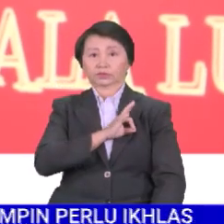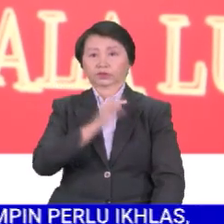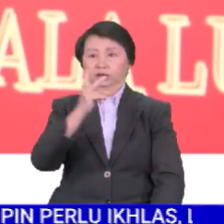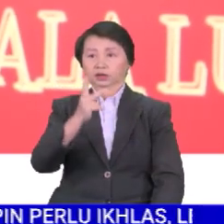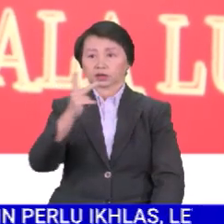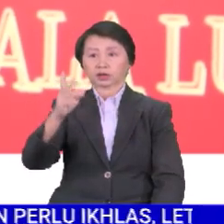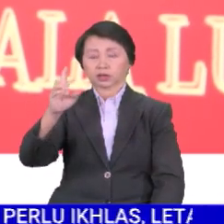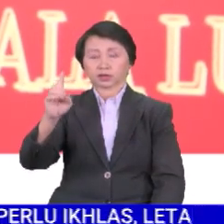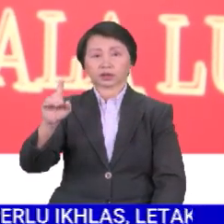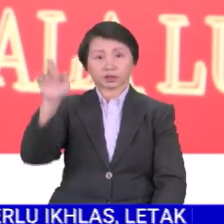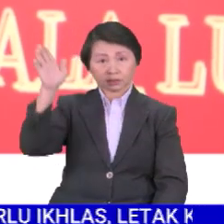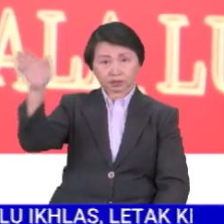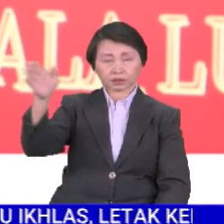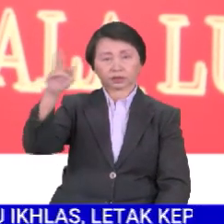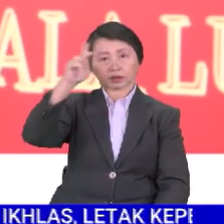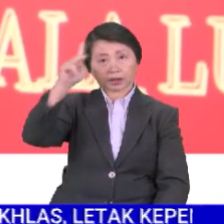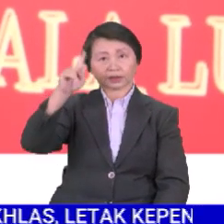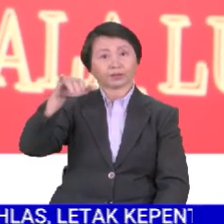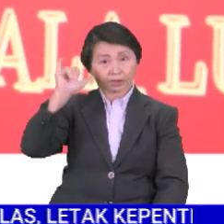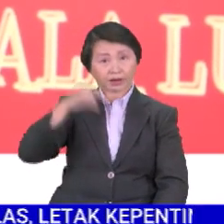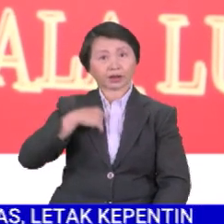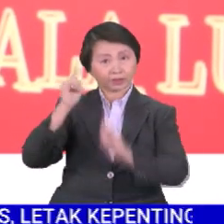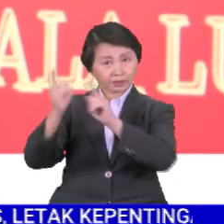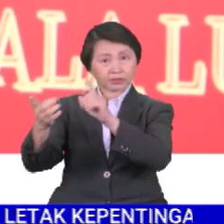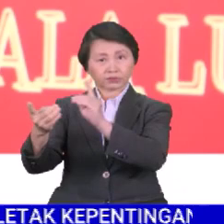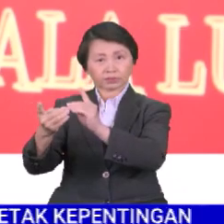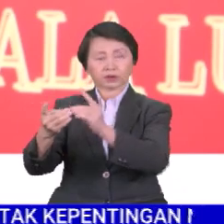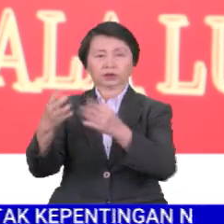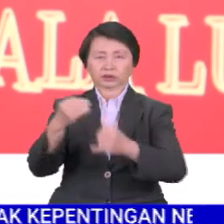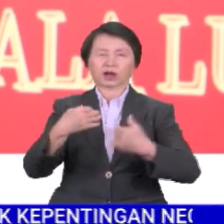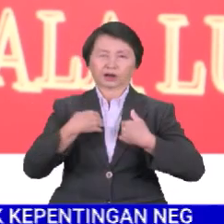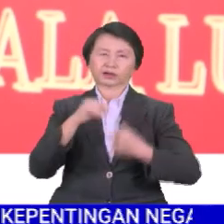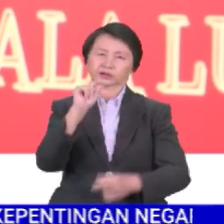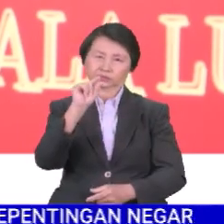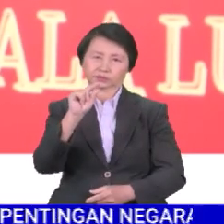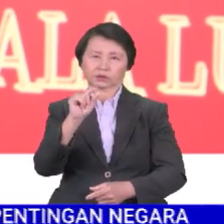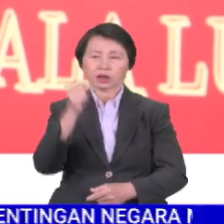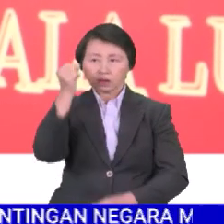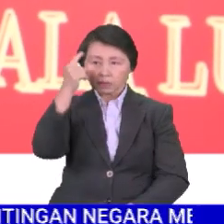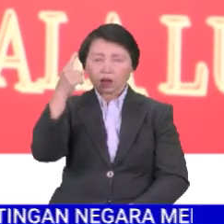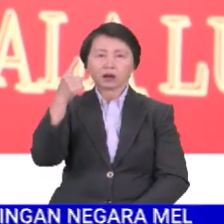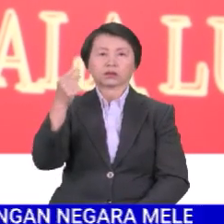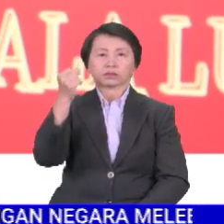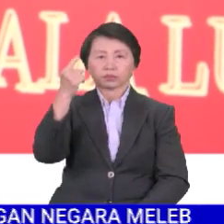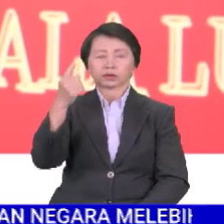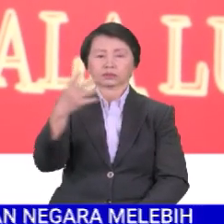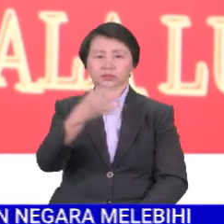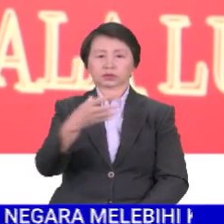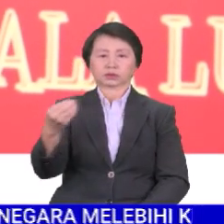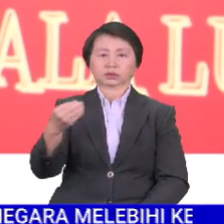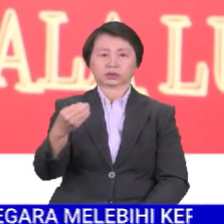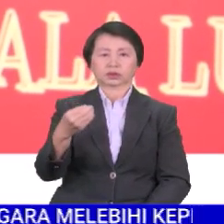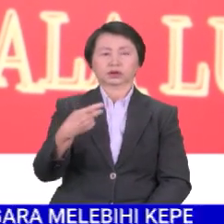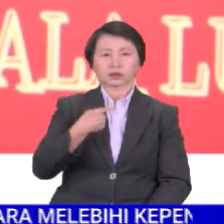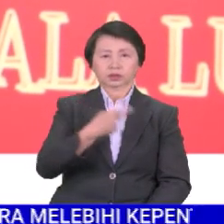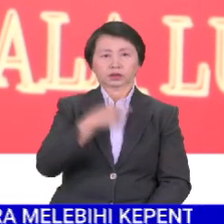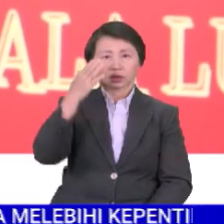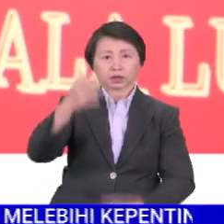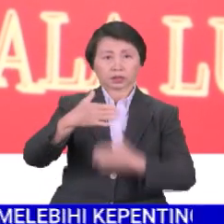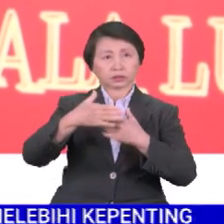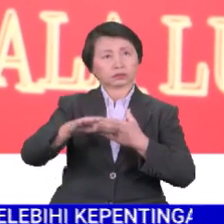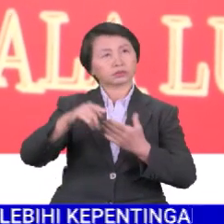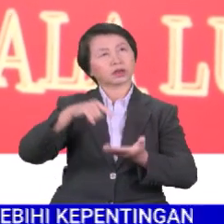dan digital di peringkat Negeri Kelantan jadi kita ada serba sedikit pemahaman dan kita akan